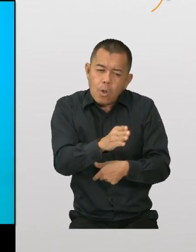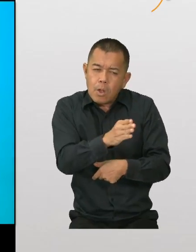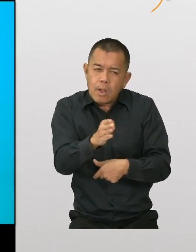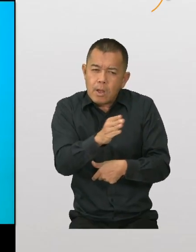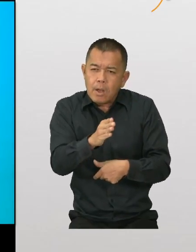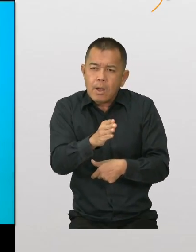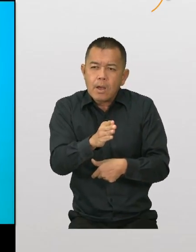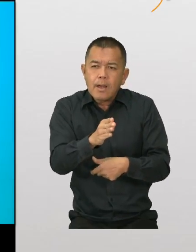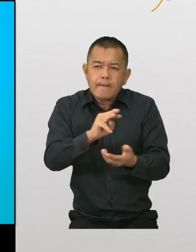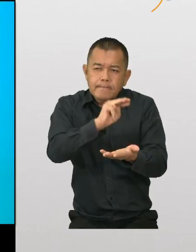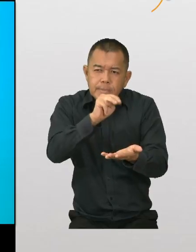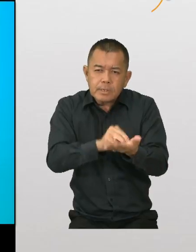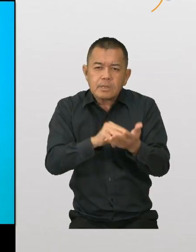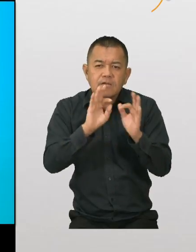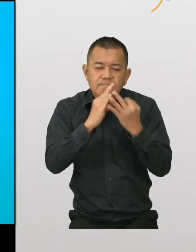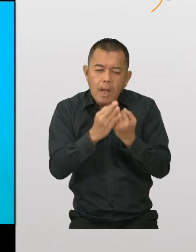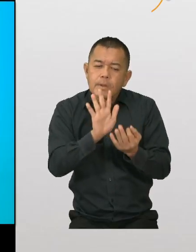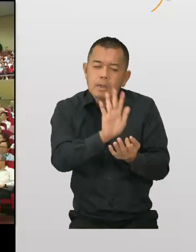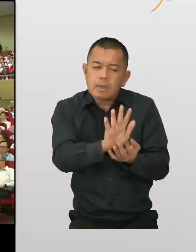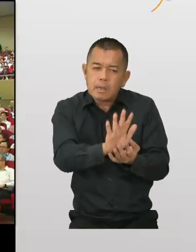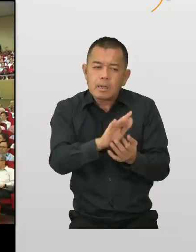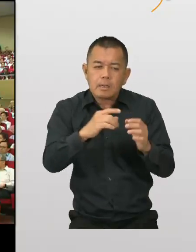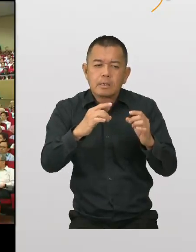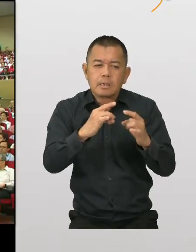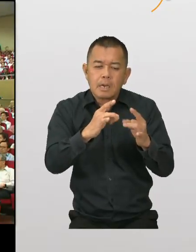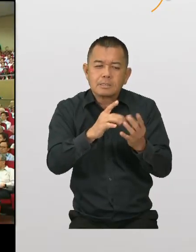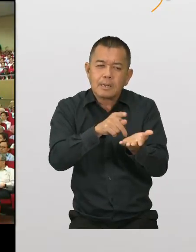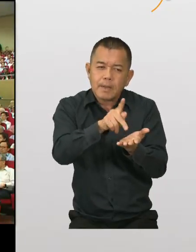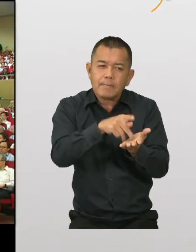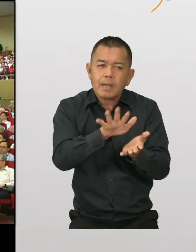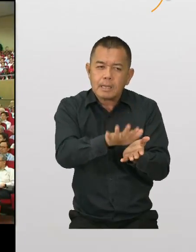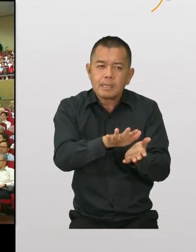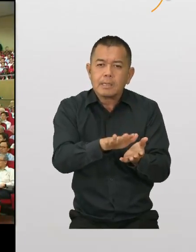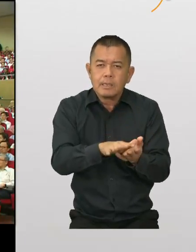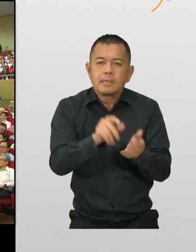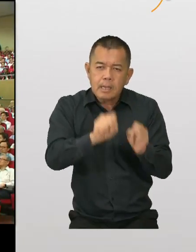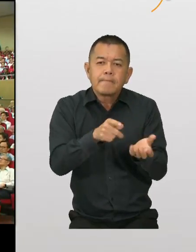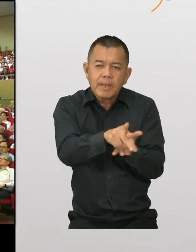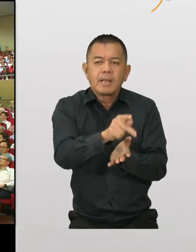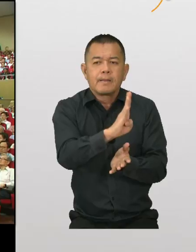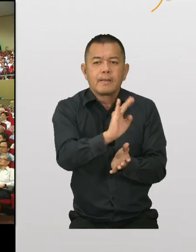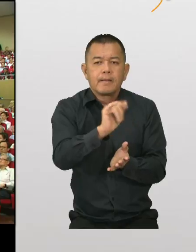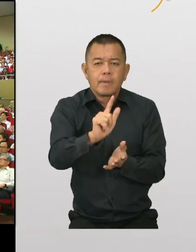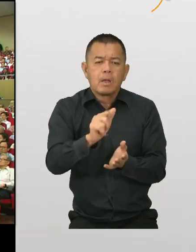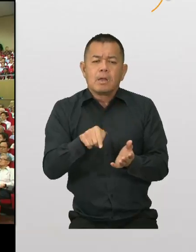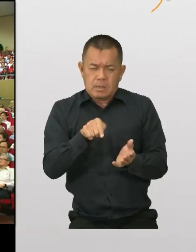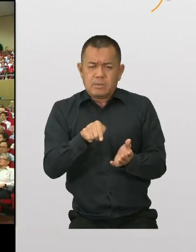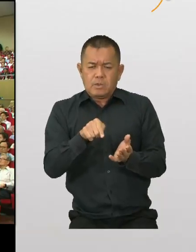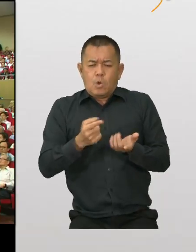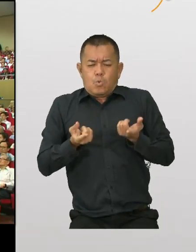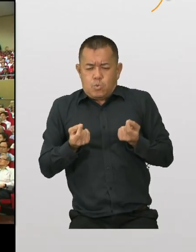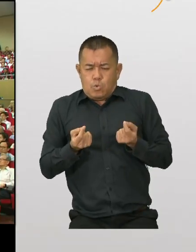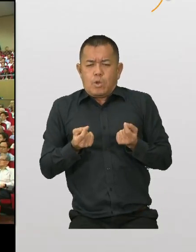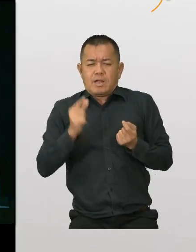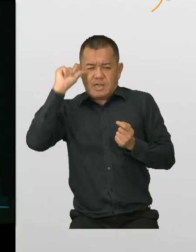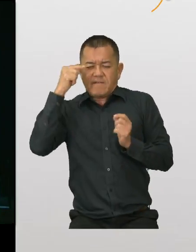families and they're used for their 这也 utility 是政府 bills. 一直以来 That is what the government has been doing. 所有住在